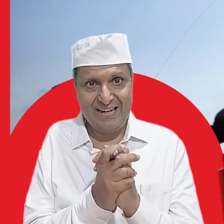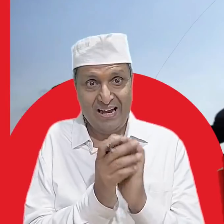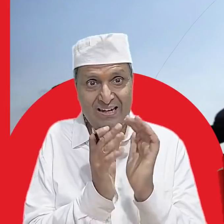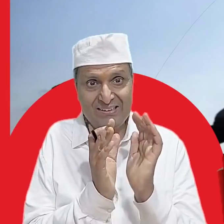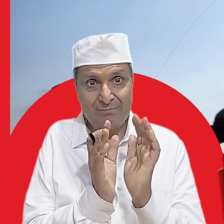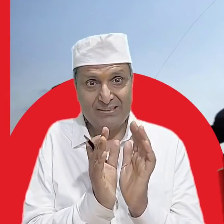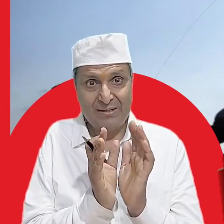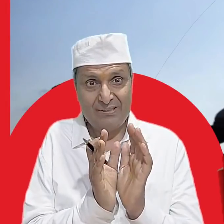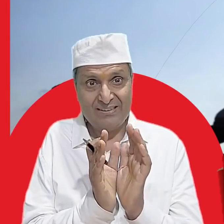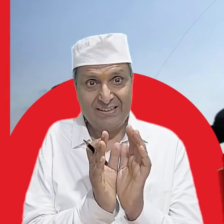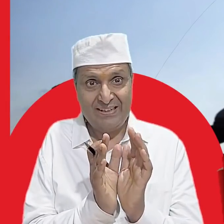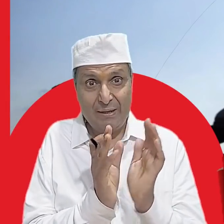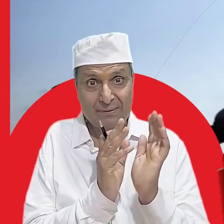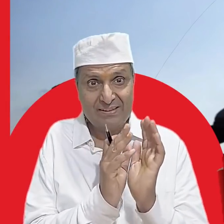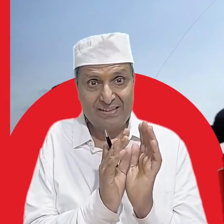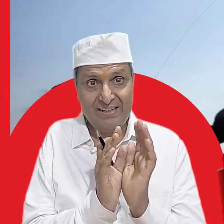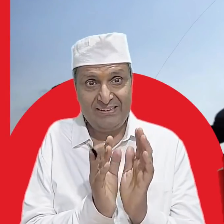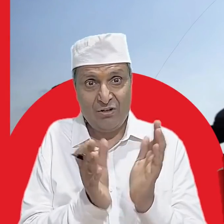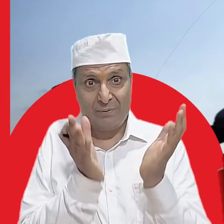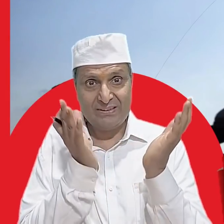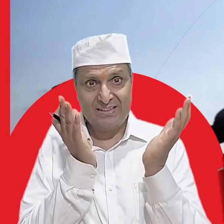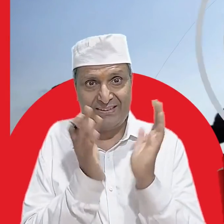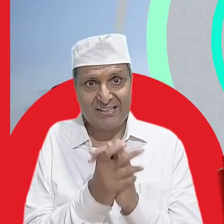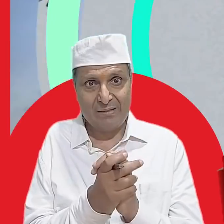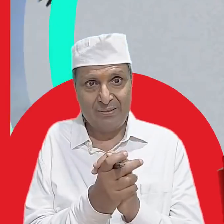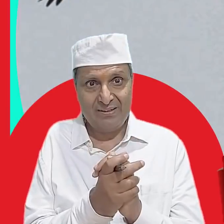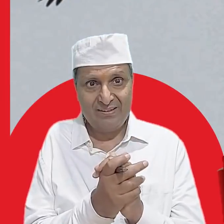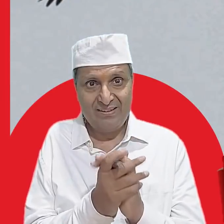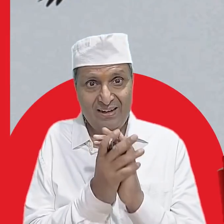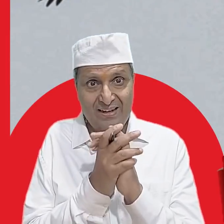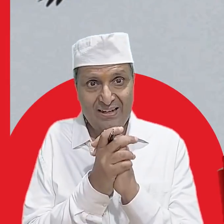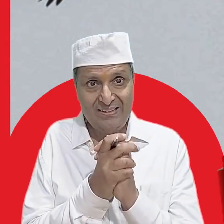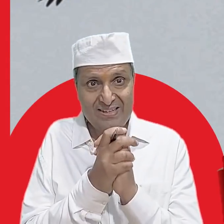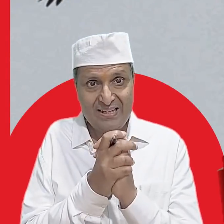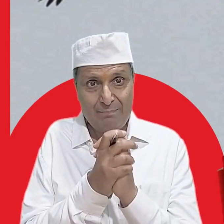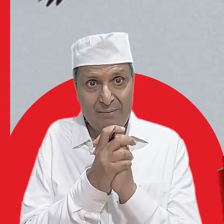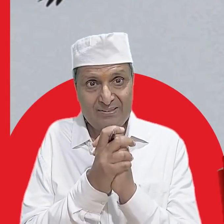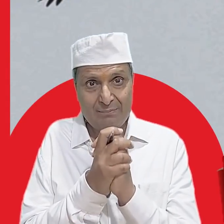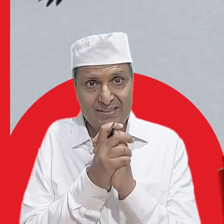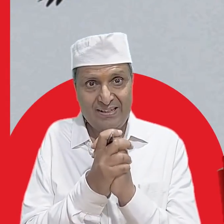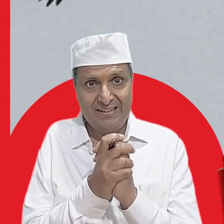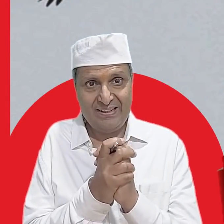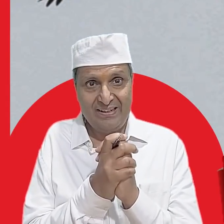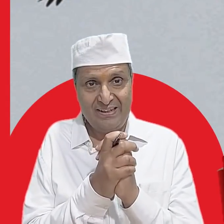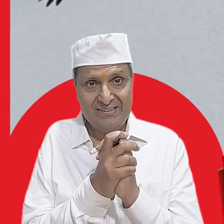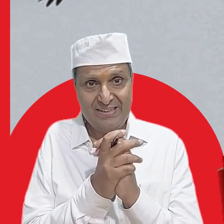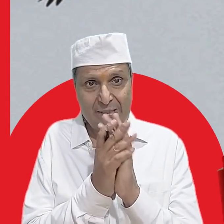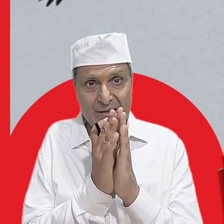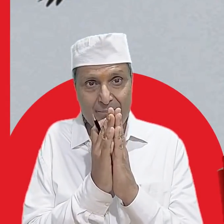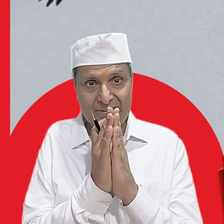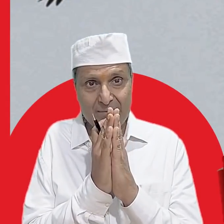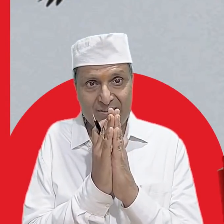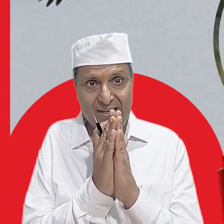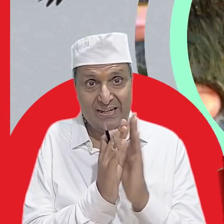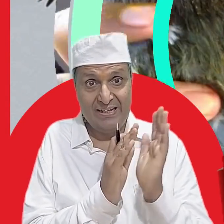करते हैं, आज हम बाजार में जाते हैं, पतंगे खरीदते हैं और पतंग चढ़ाते हैं आसमान में। अरे अहिंसा के प्रेमी सबसे कहेंगे इस दिन